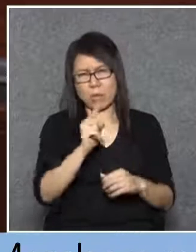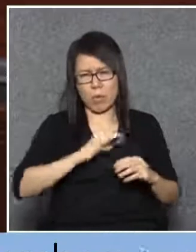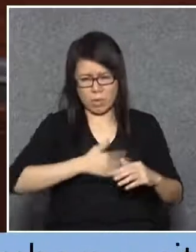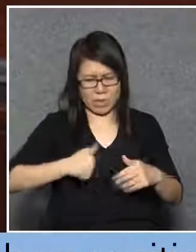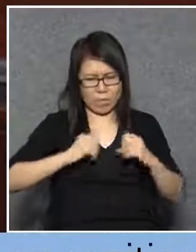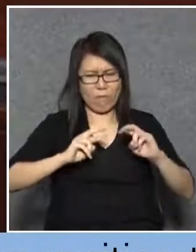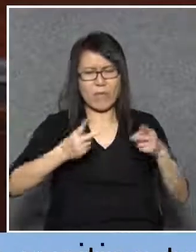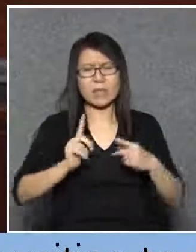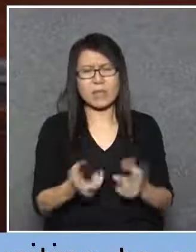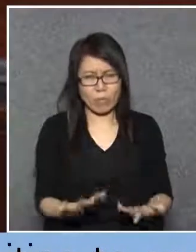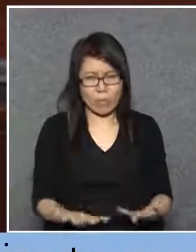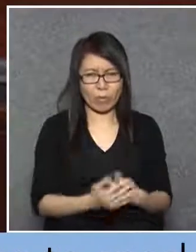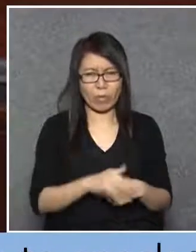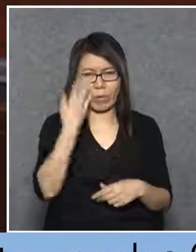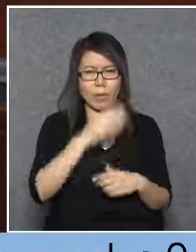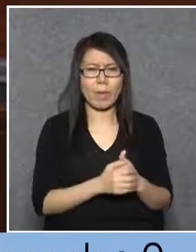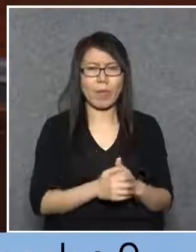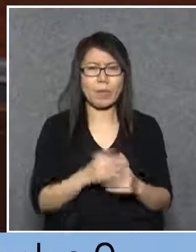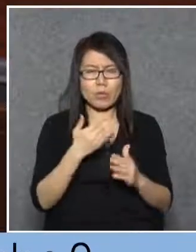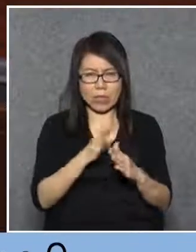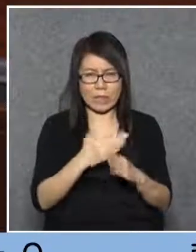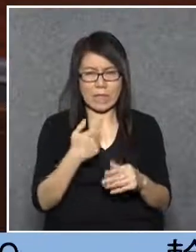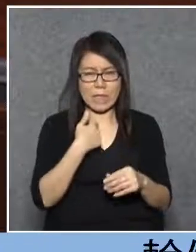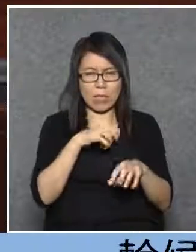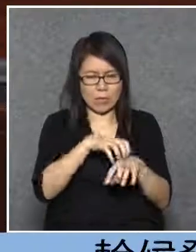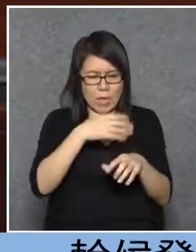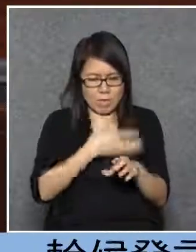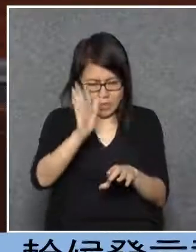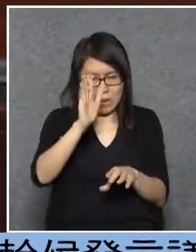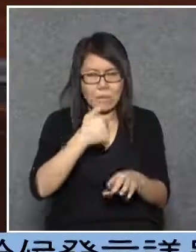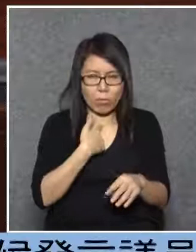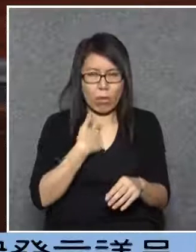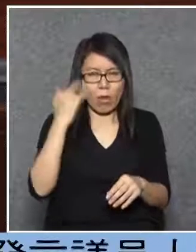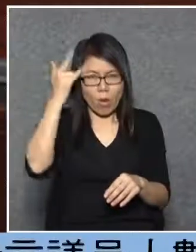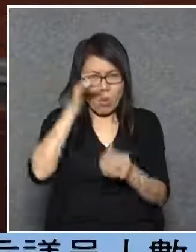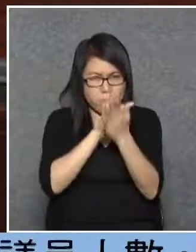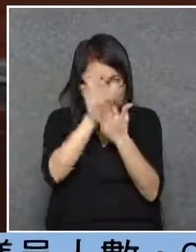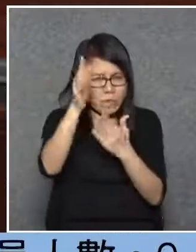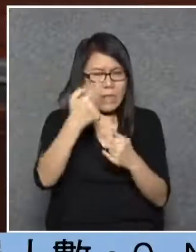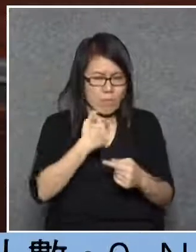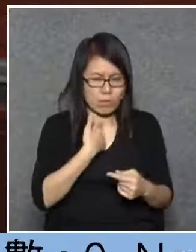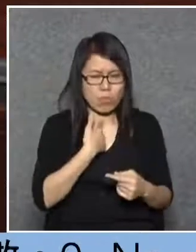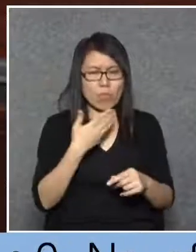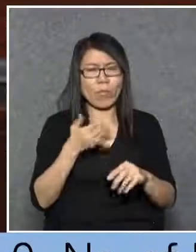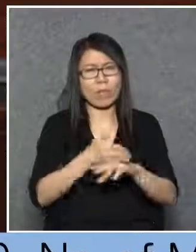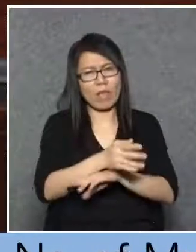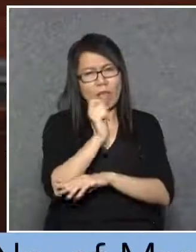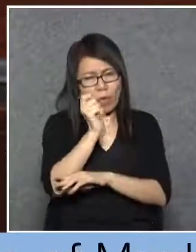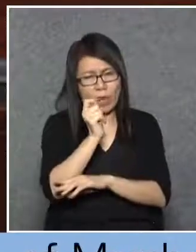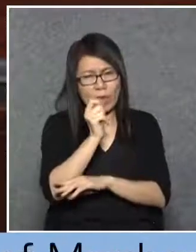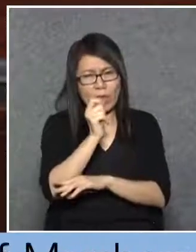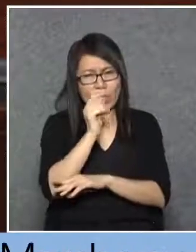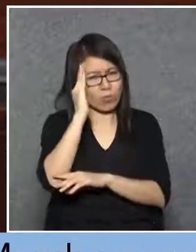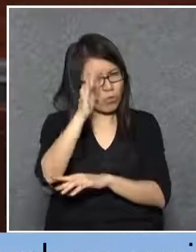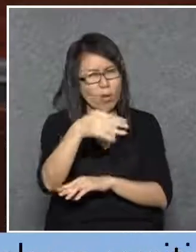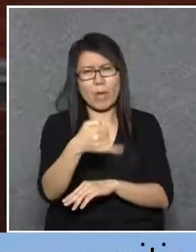成長呢？所以不剷除這個毒瘤，不消除這個噩夢，社會福利是不會有好日子